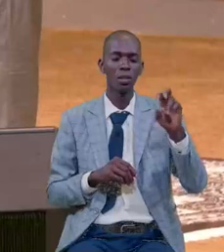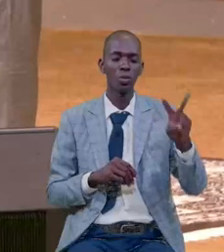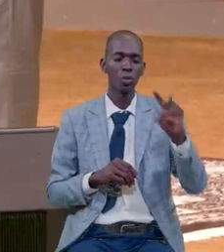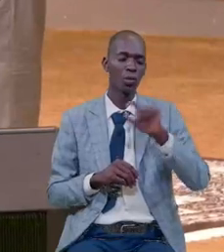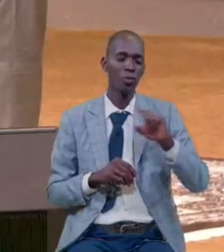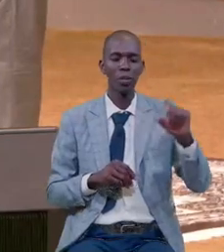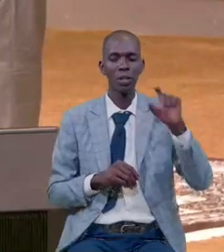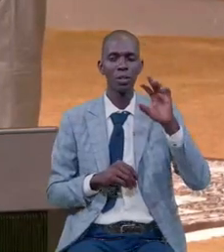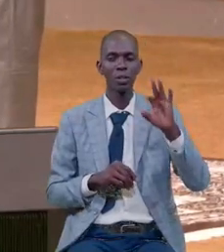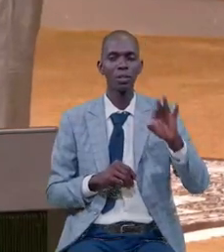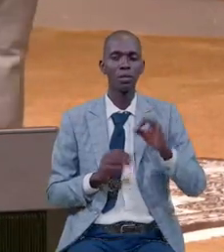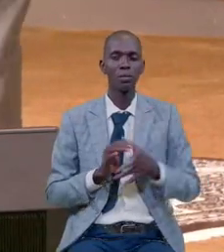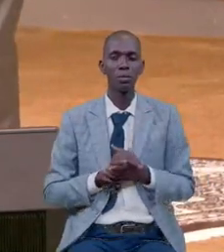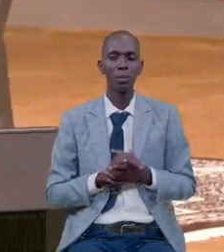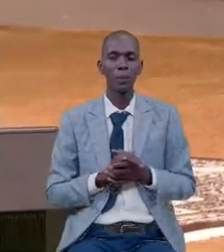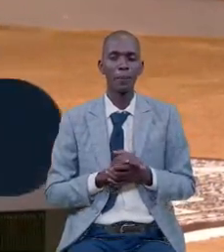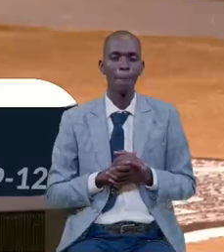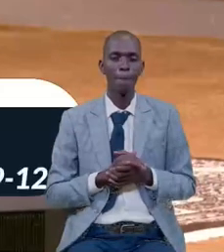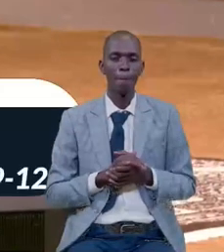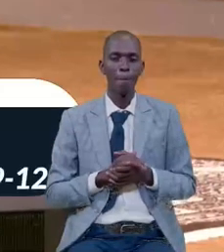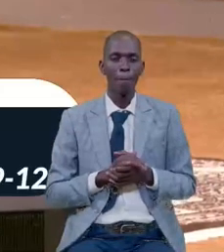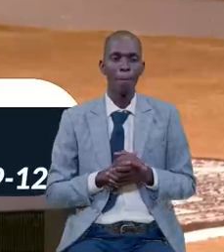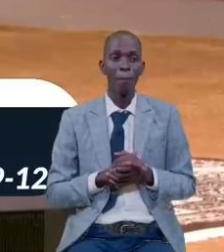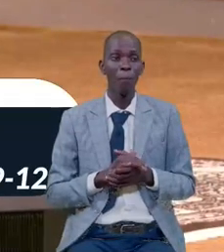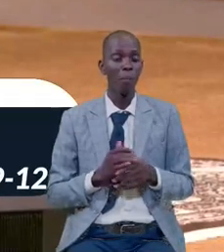Thessaloniciens, chapitre 2, verset 9.